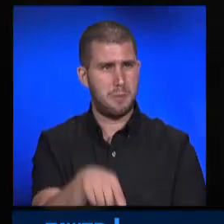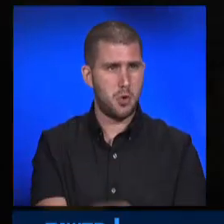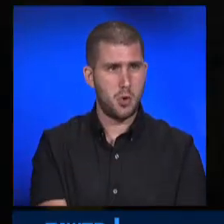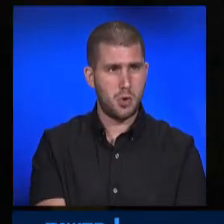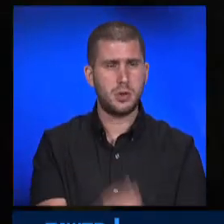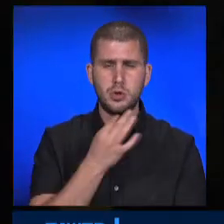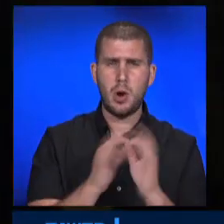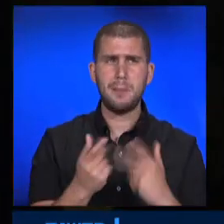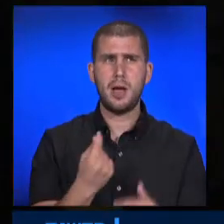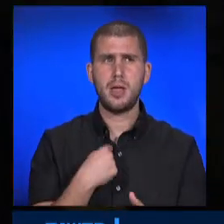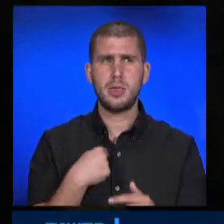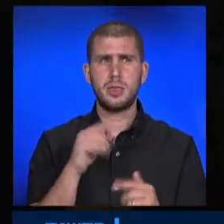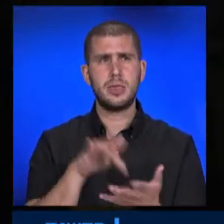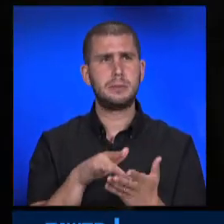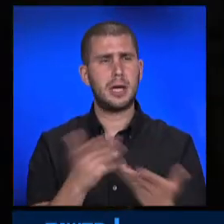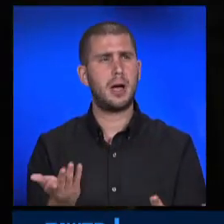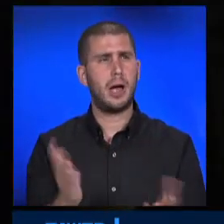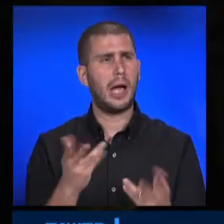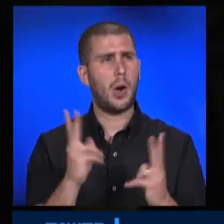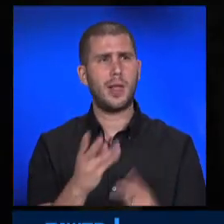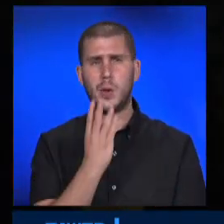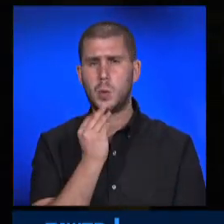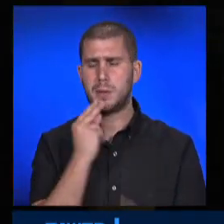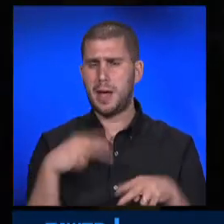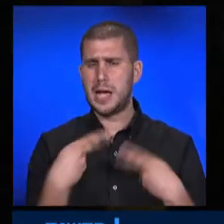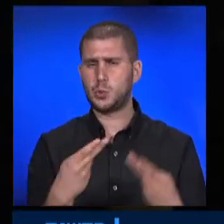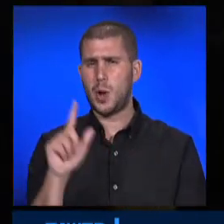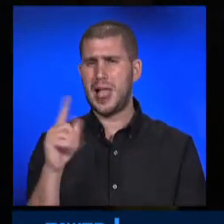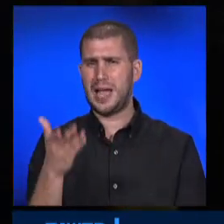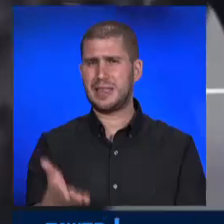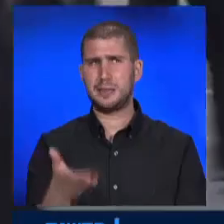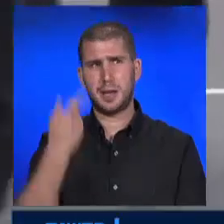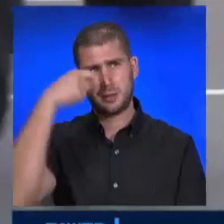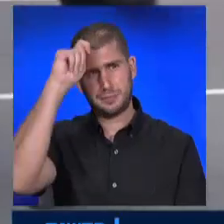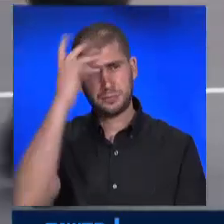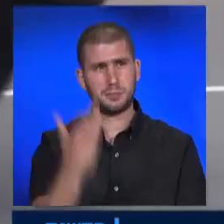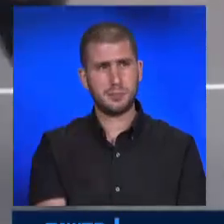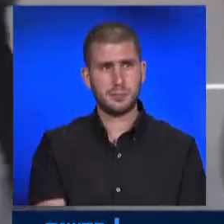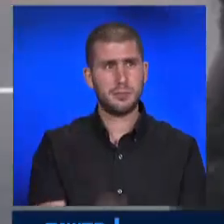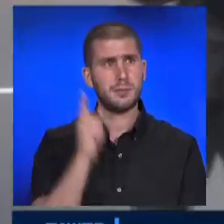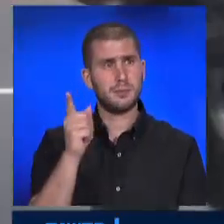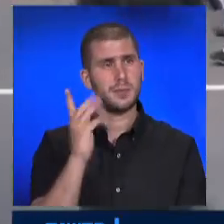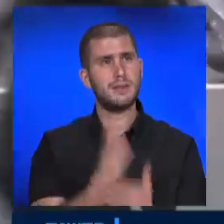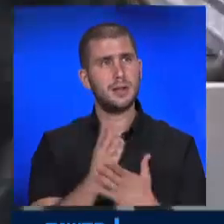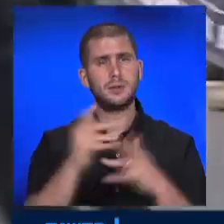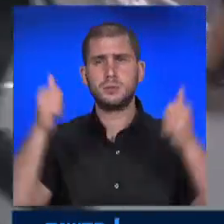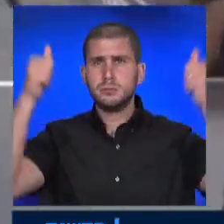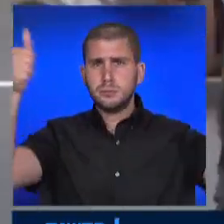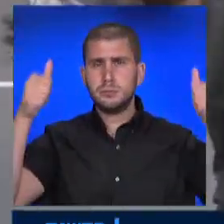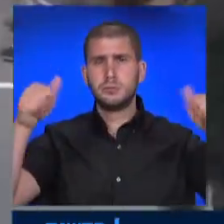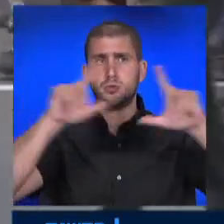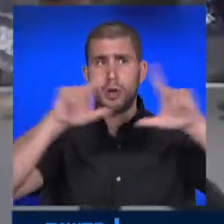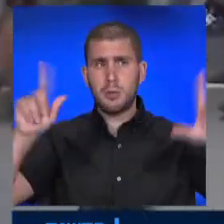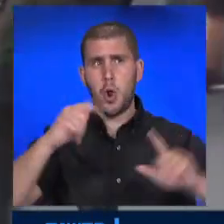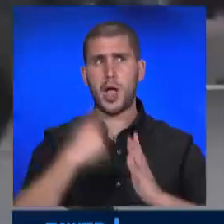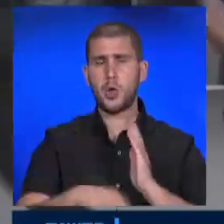ושאלו למה אני בכלל פה נמצא, ואיך זה ייתכן שיהודים חזרו ללישטנברג. הם מצאו פה שלטים שלא לקנות